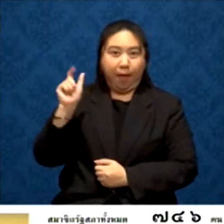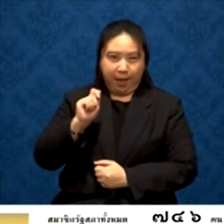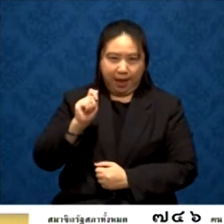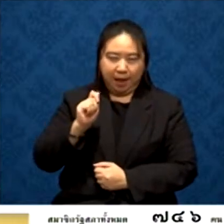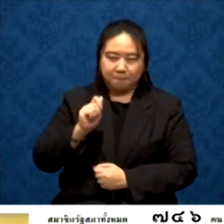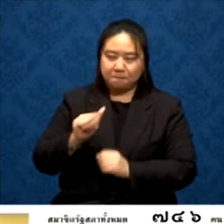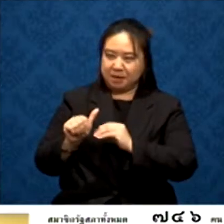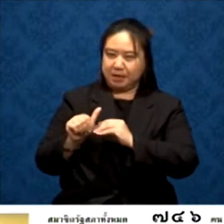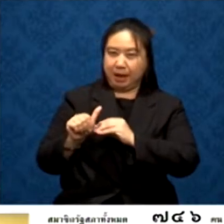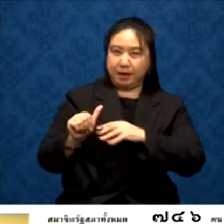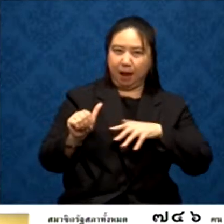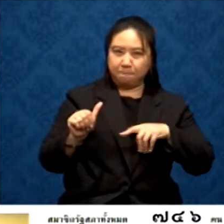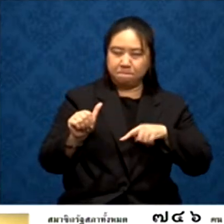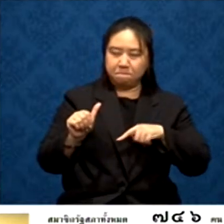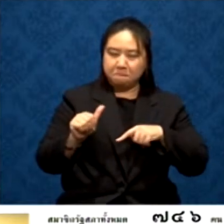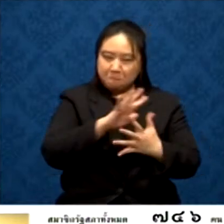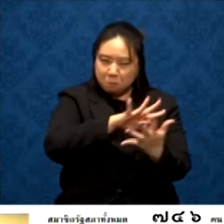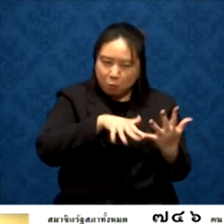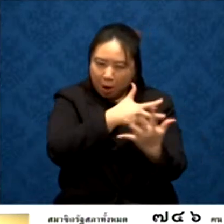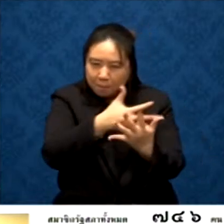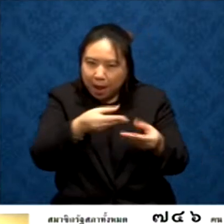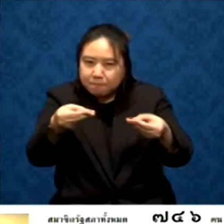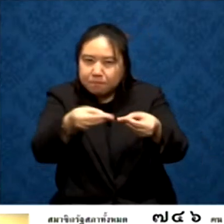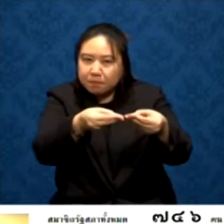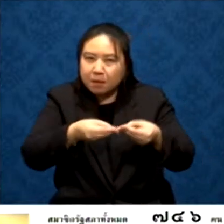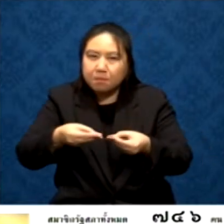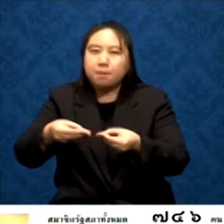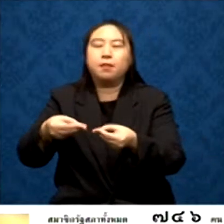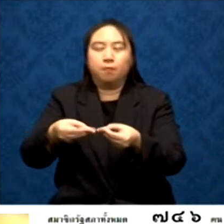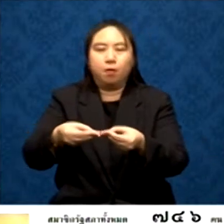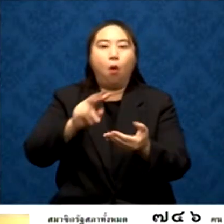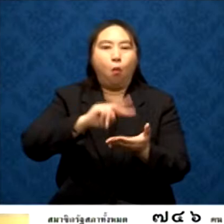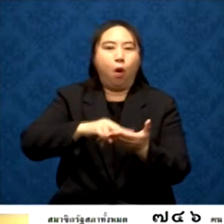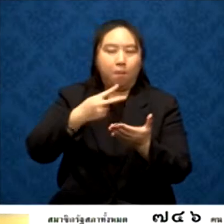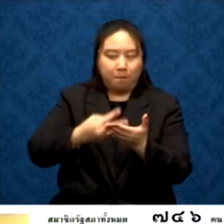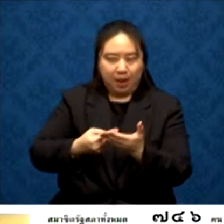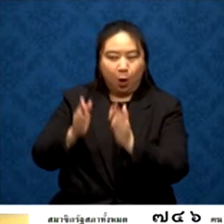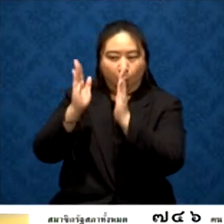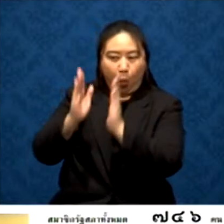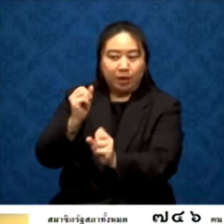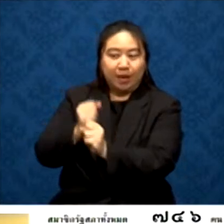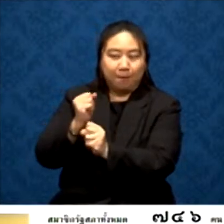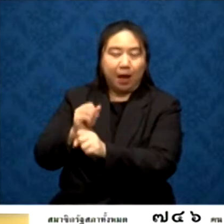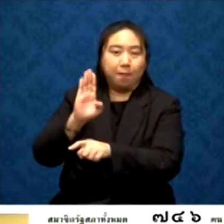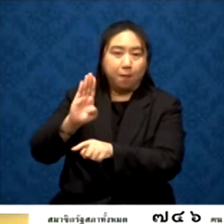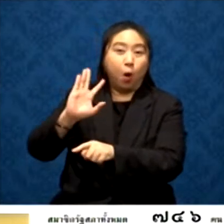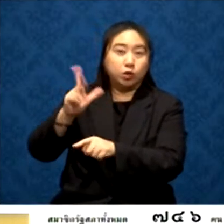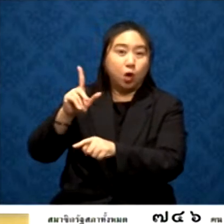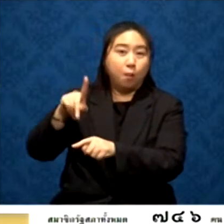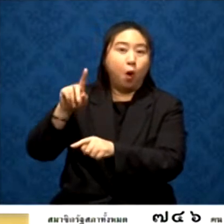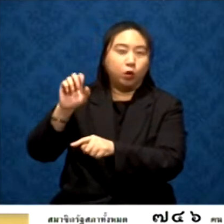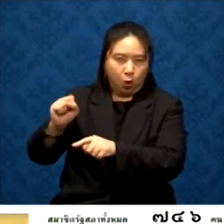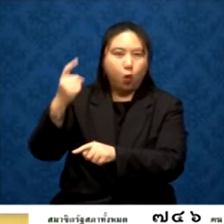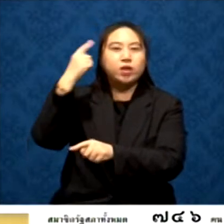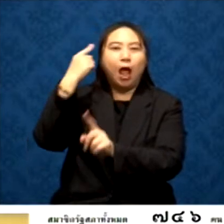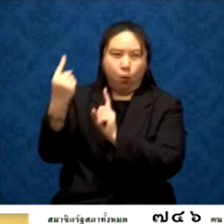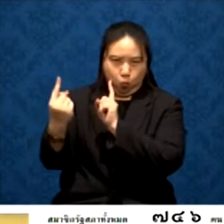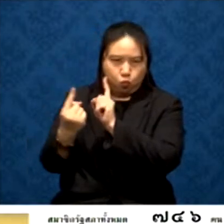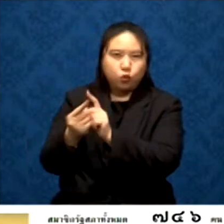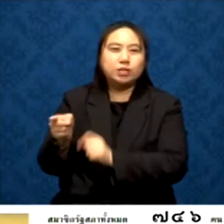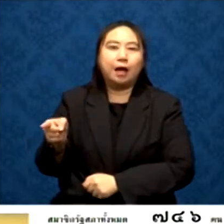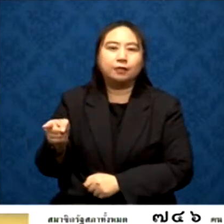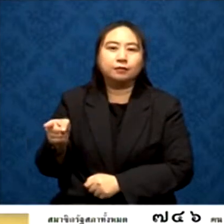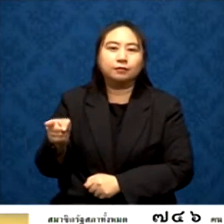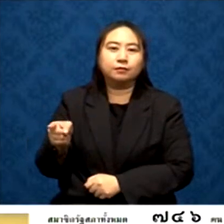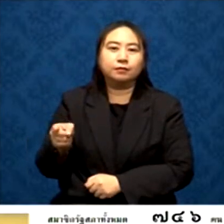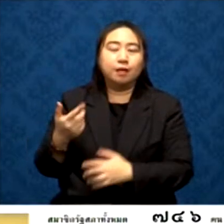แสดงให้เห็นว่าพวกเขารู้จักคนในบช.ปส.และต้องยืนยันกับท่านประธานไปถึงท่านนายกว่